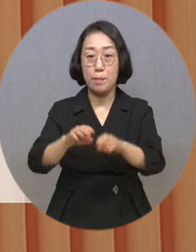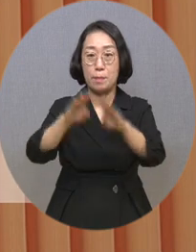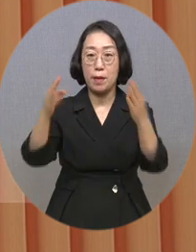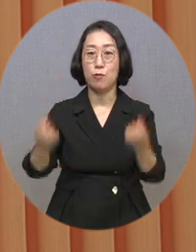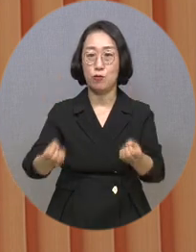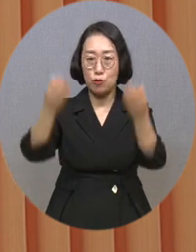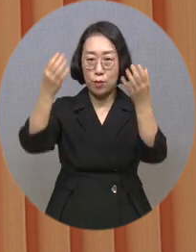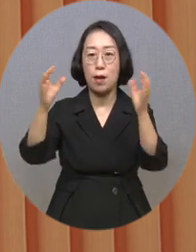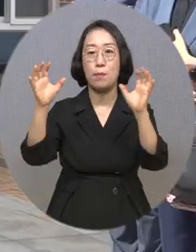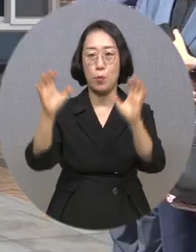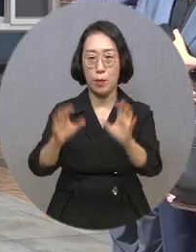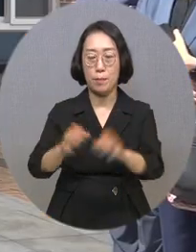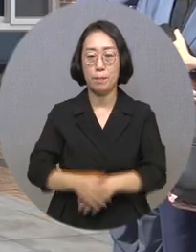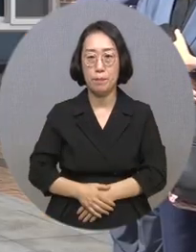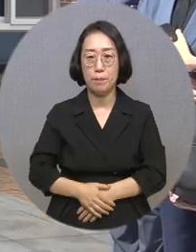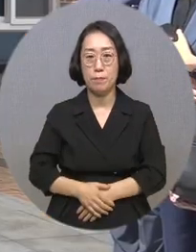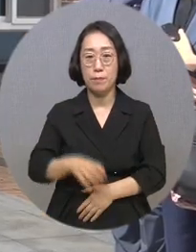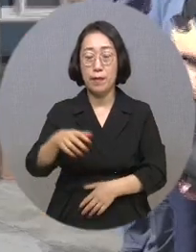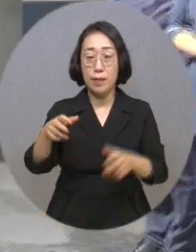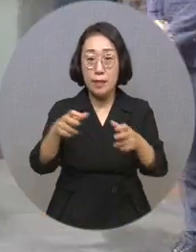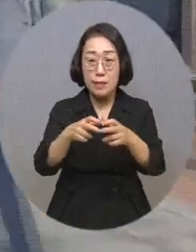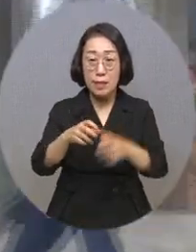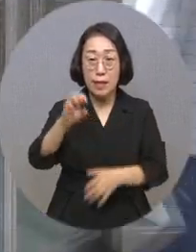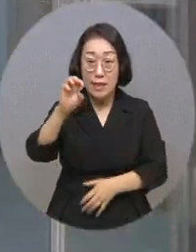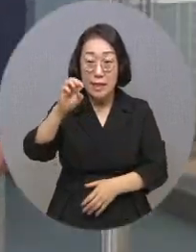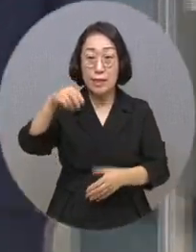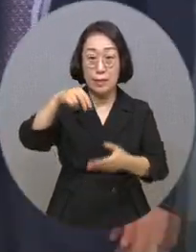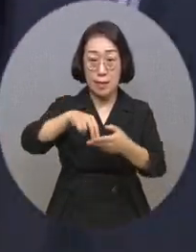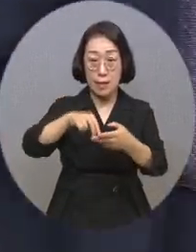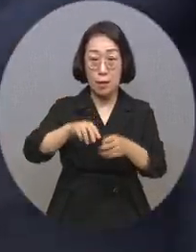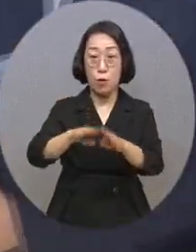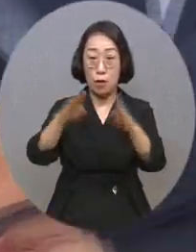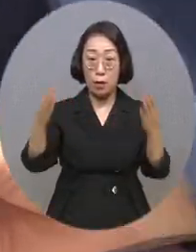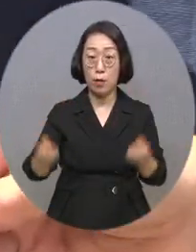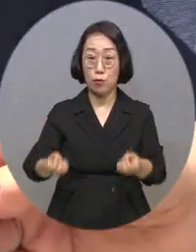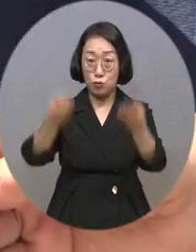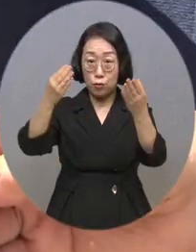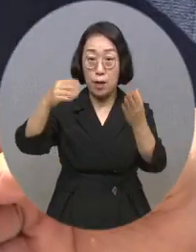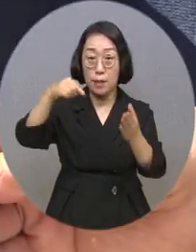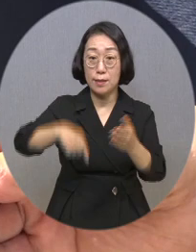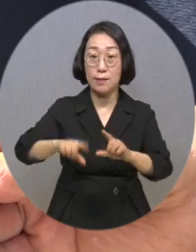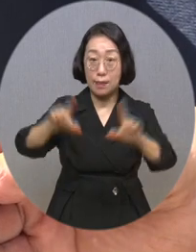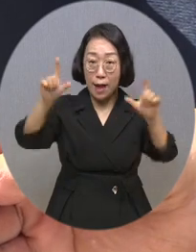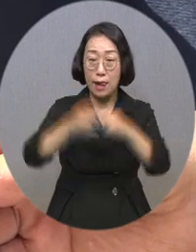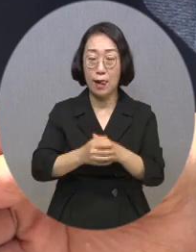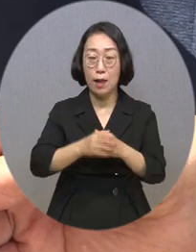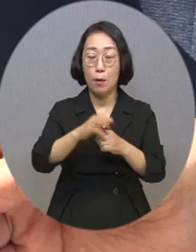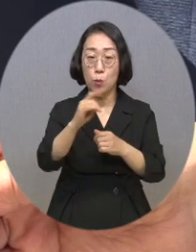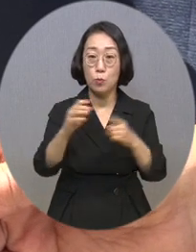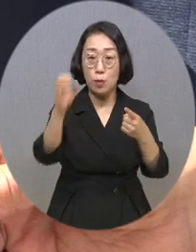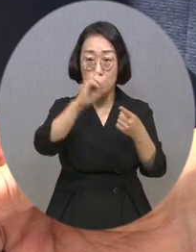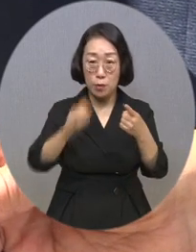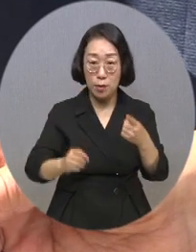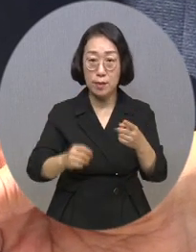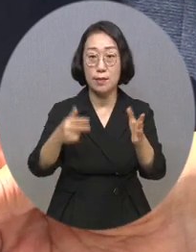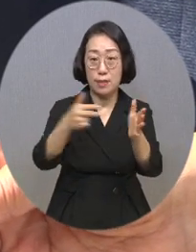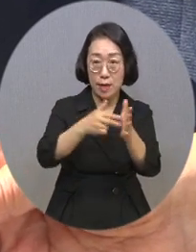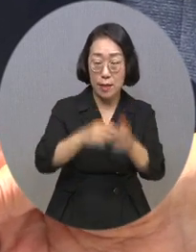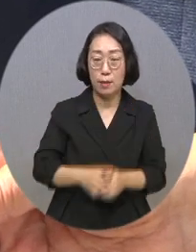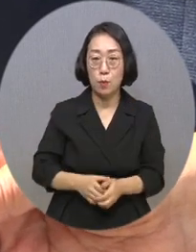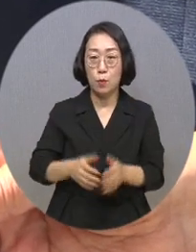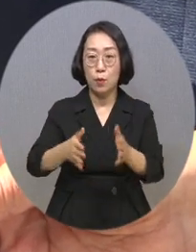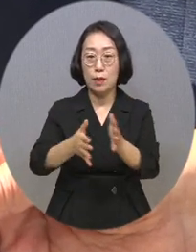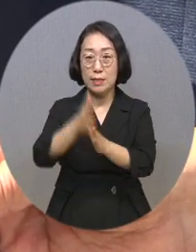가졌습니다. 광양장애인 e스포츠센터 개관행사에는 광양시와 포스코 1% 나눔재단,